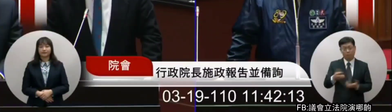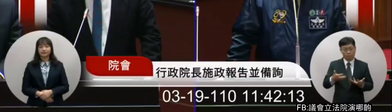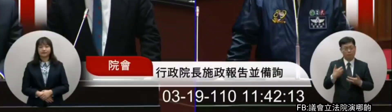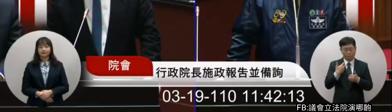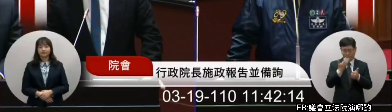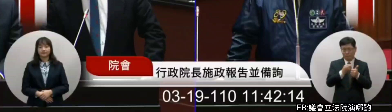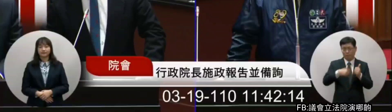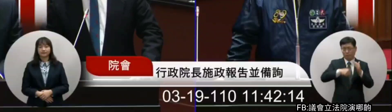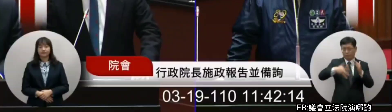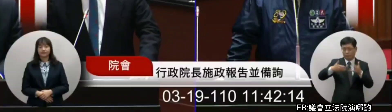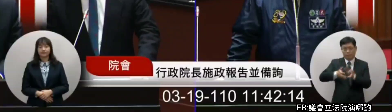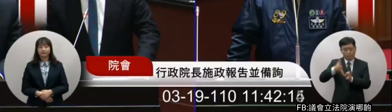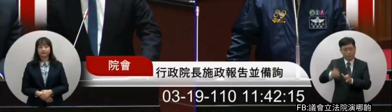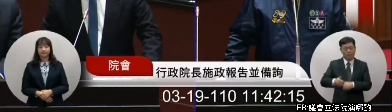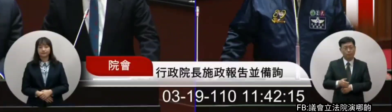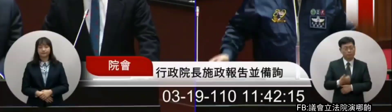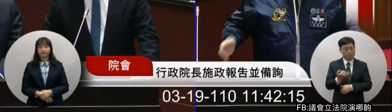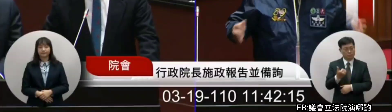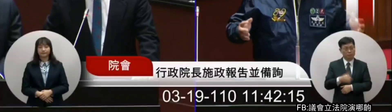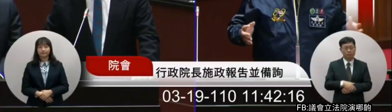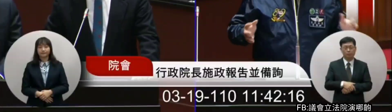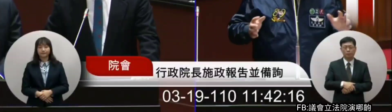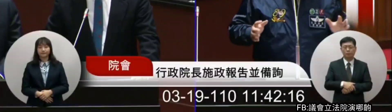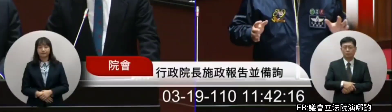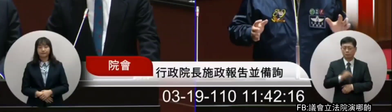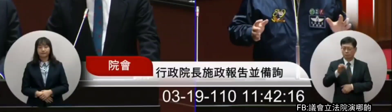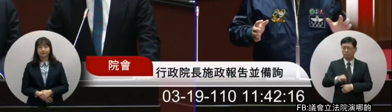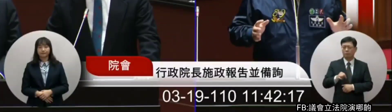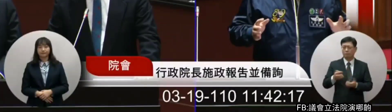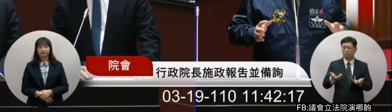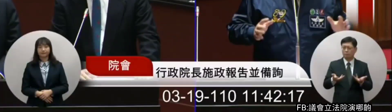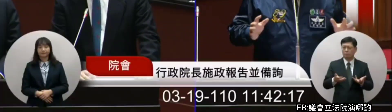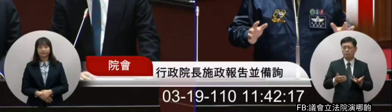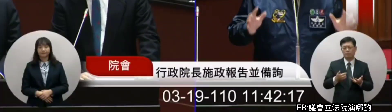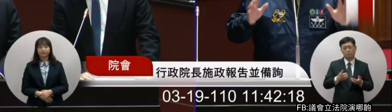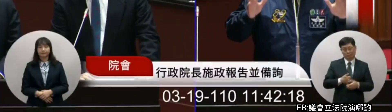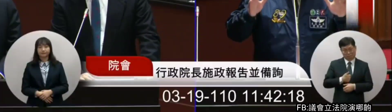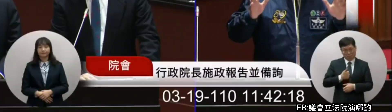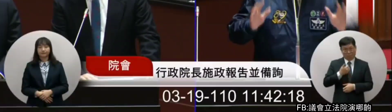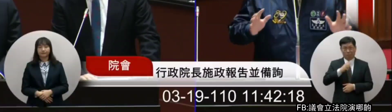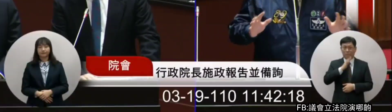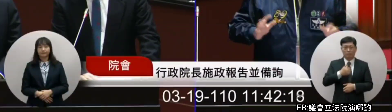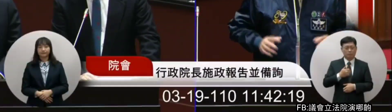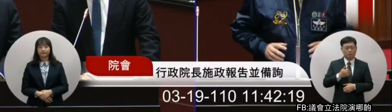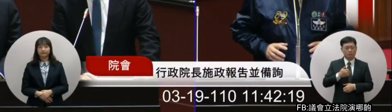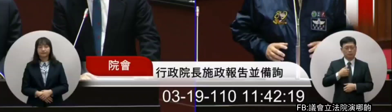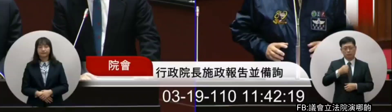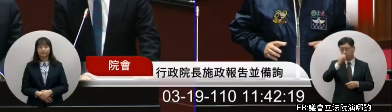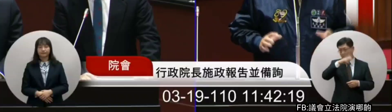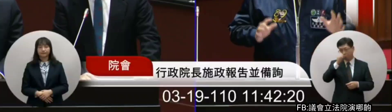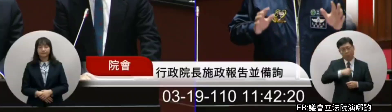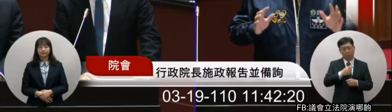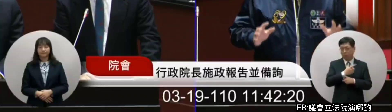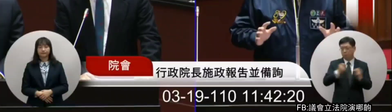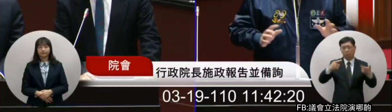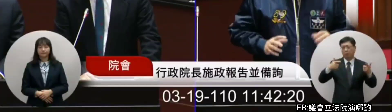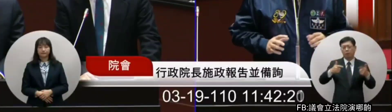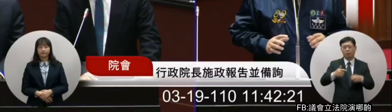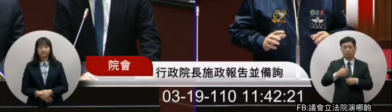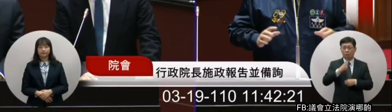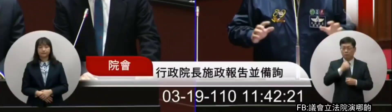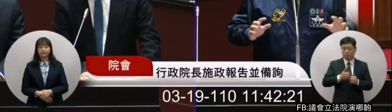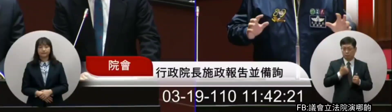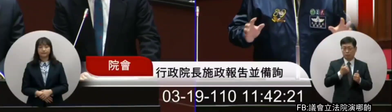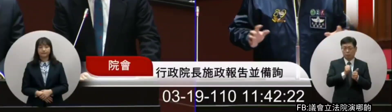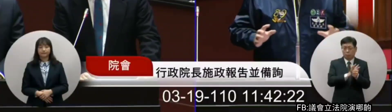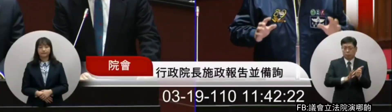就麻烦院长跟部长，好不好？因为的确这个我不敢说这是一件都不好的事情，但是的确引